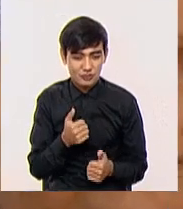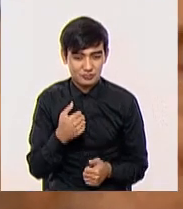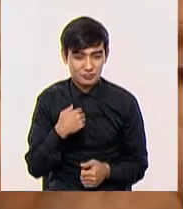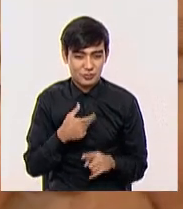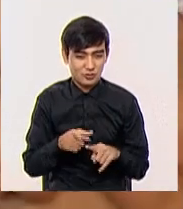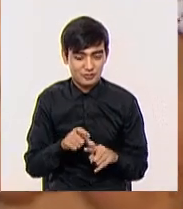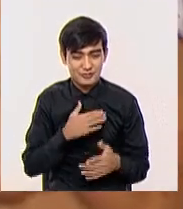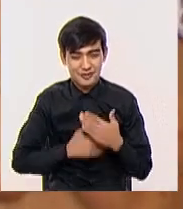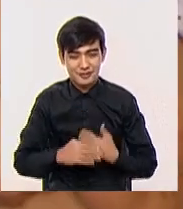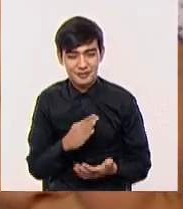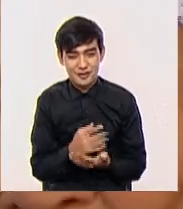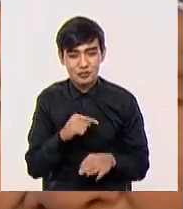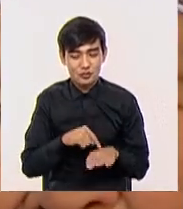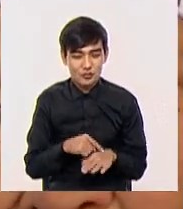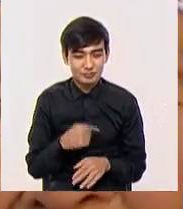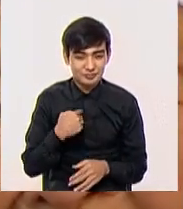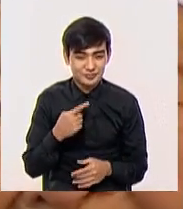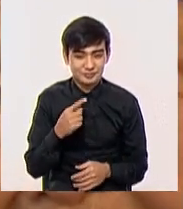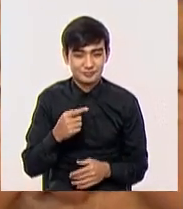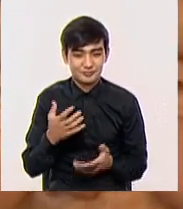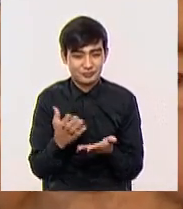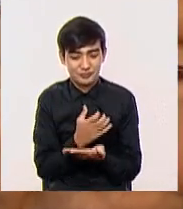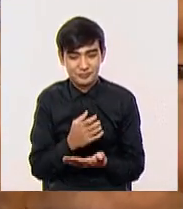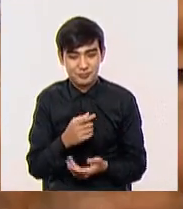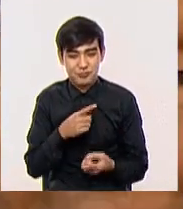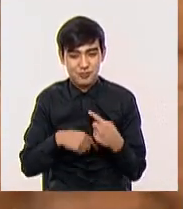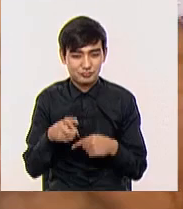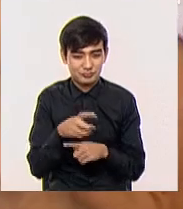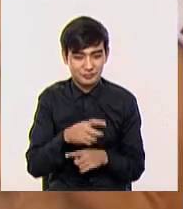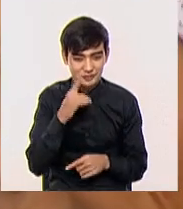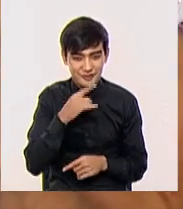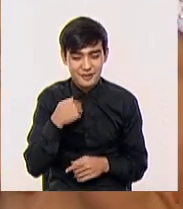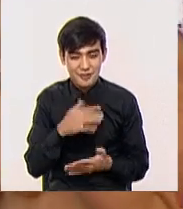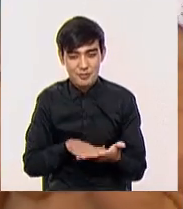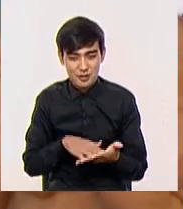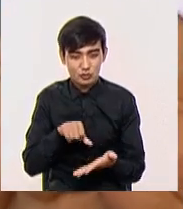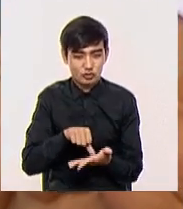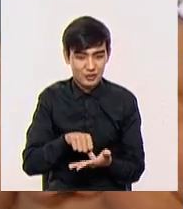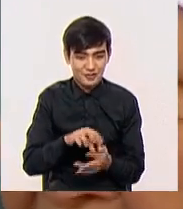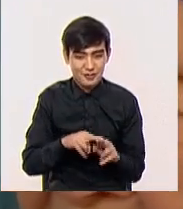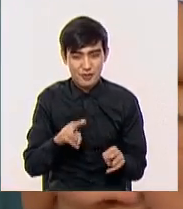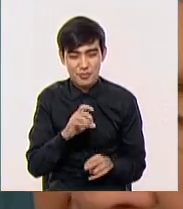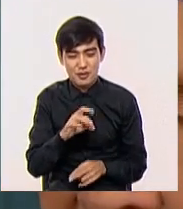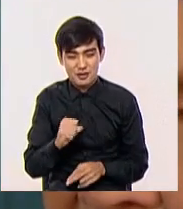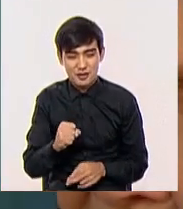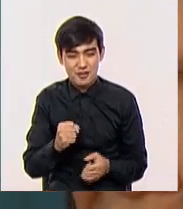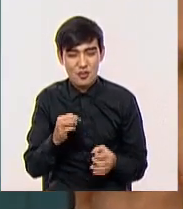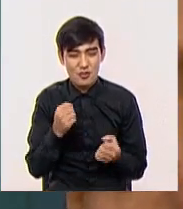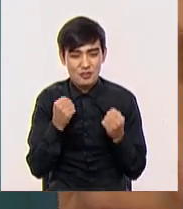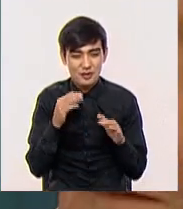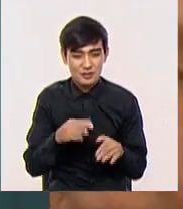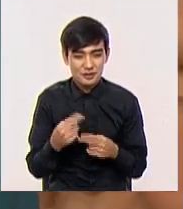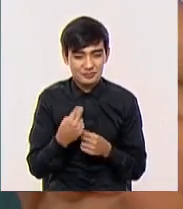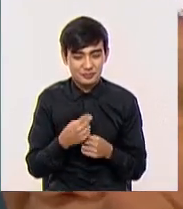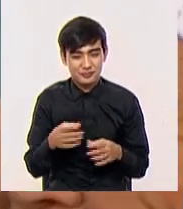Я очень рад. Вот только ощущаю вкус победы после возвращения на родину. Я планирую дальше участвовать на Паралимпиаде. Надо сначала полечить